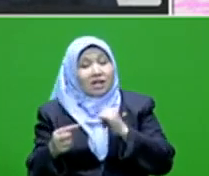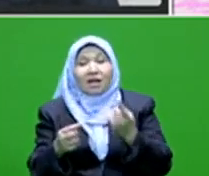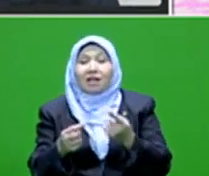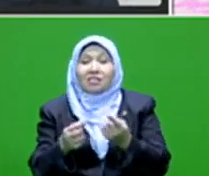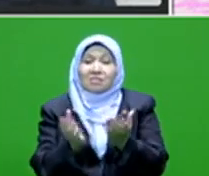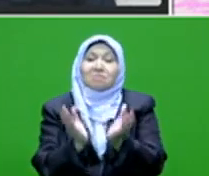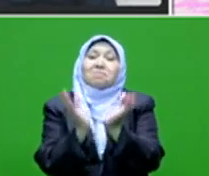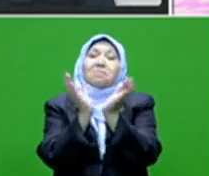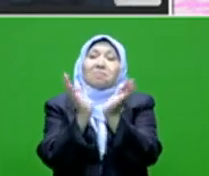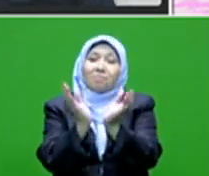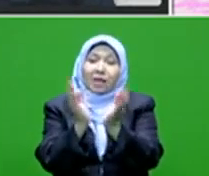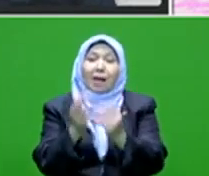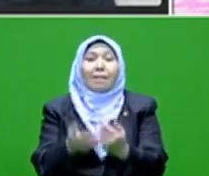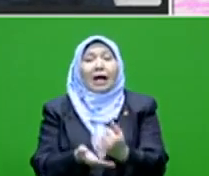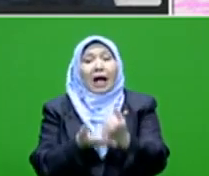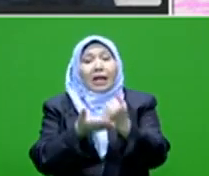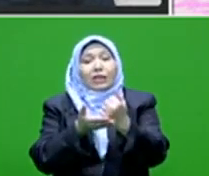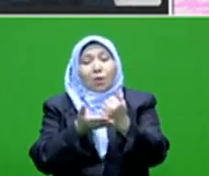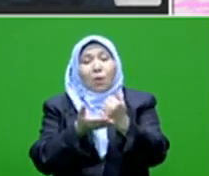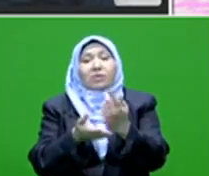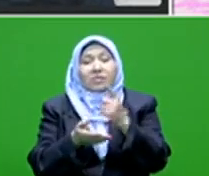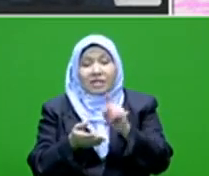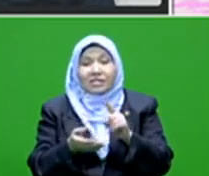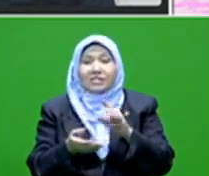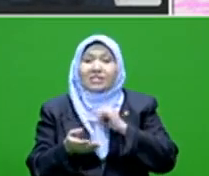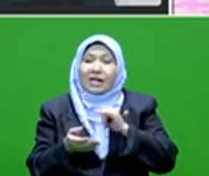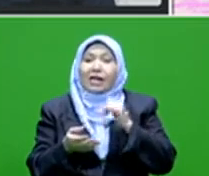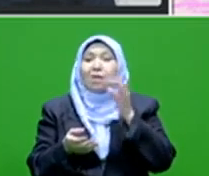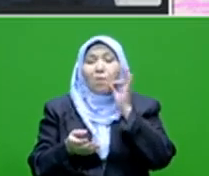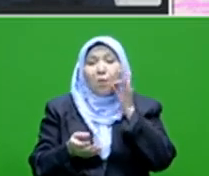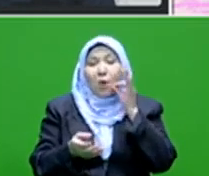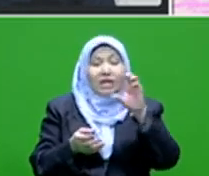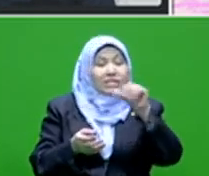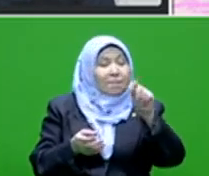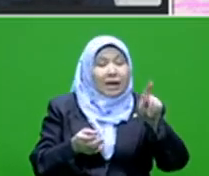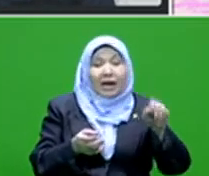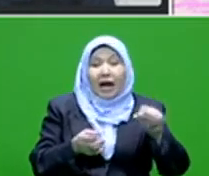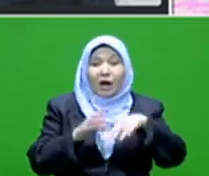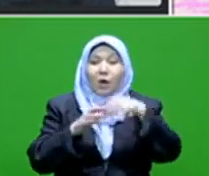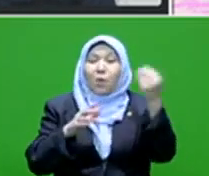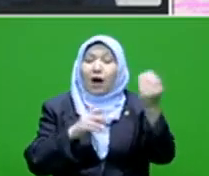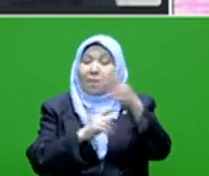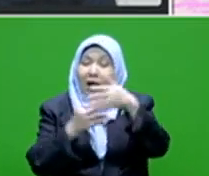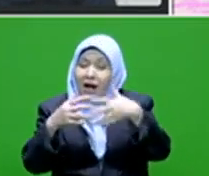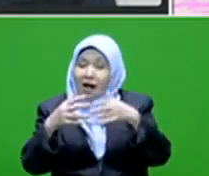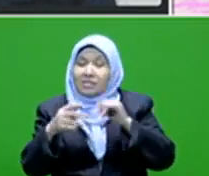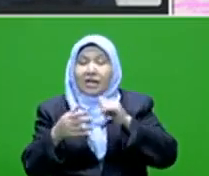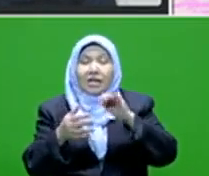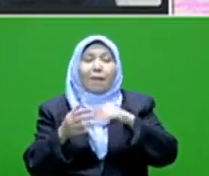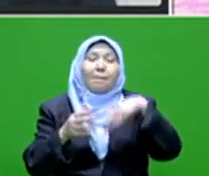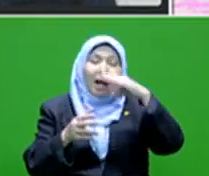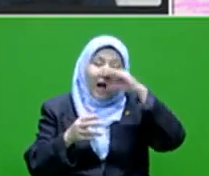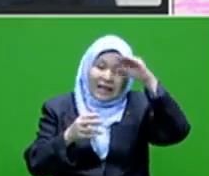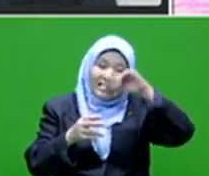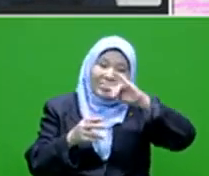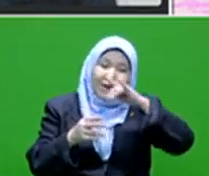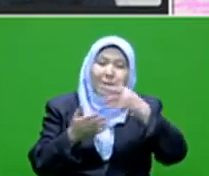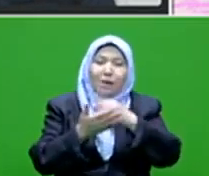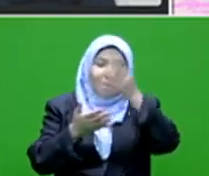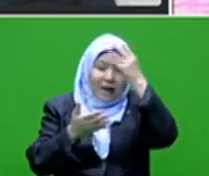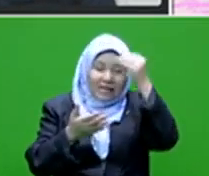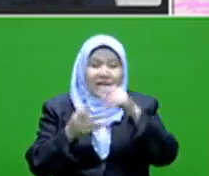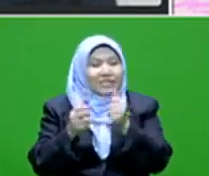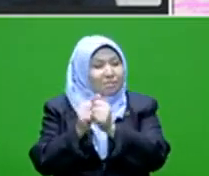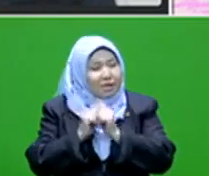saja. Ilmu saya tak banyak. Buah cempedak di luar pagar. Ambil galah, tolong julukkan. Saya budak baru belajar. Kalau salah, tolong tunjukkan. Kami